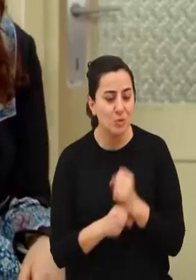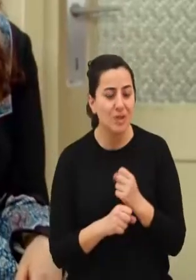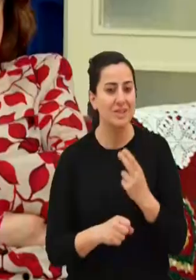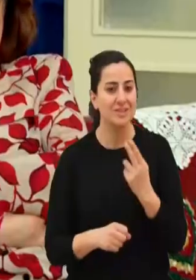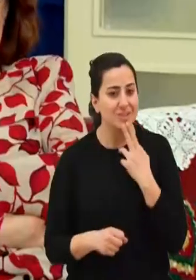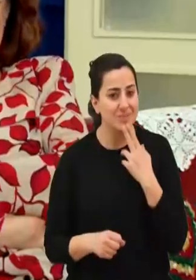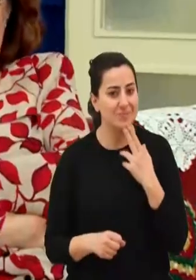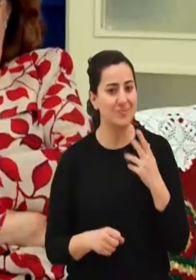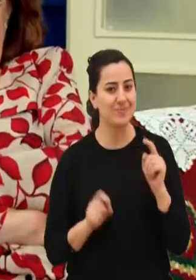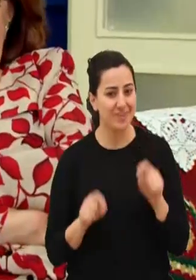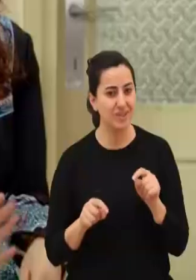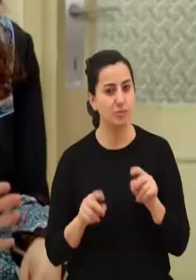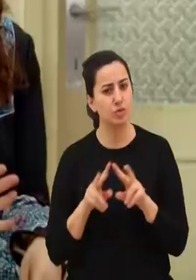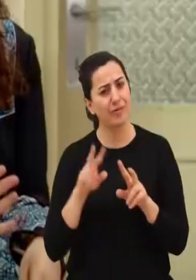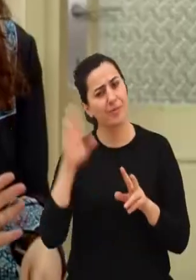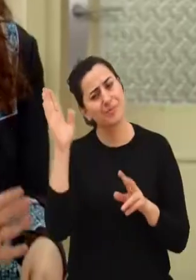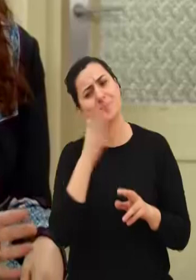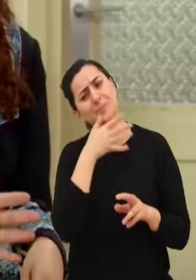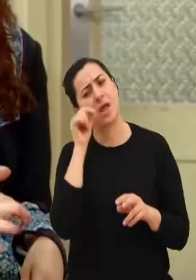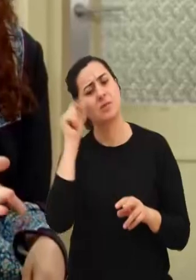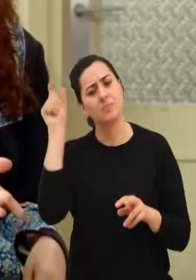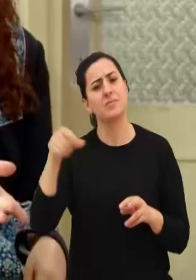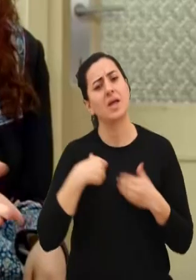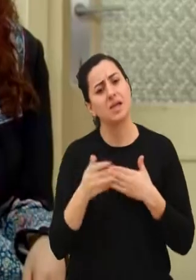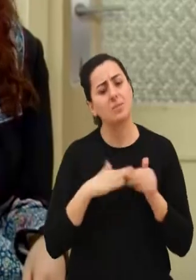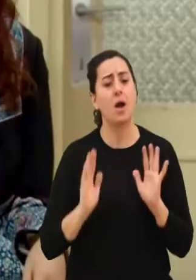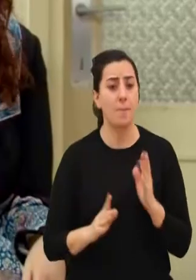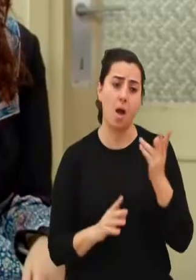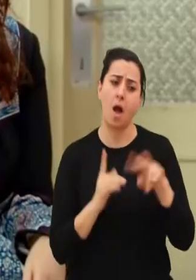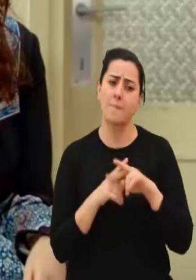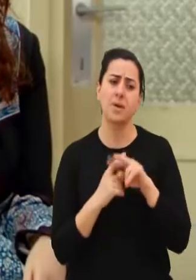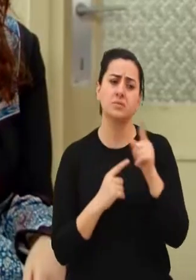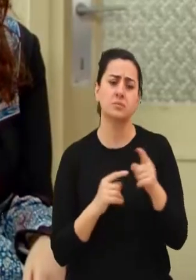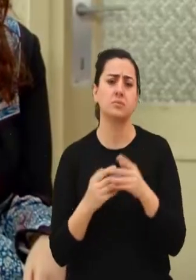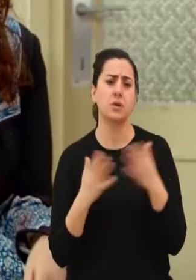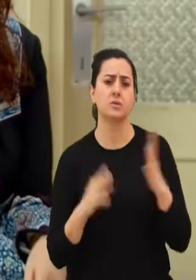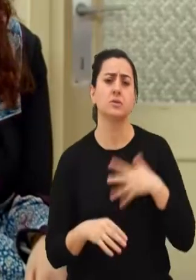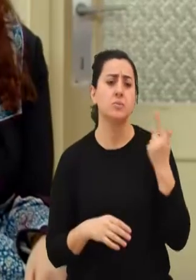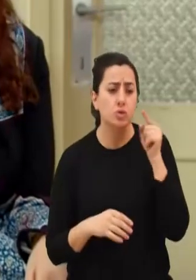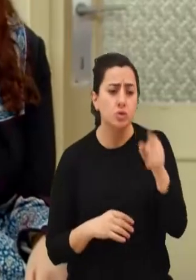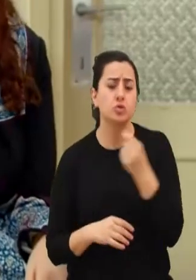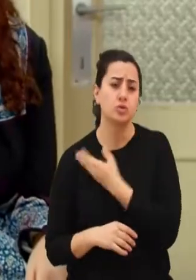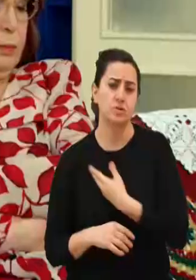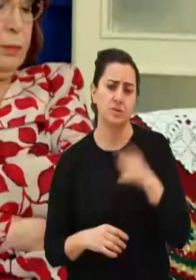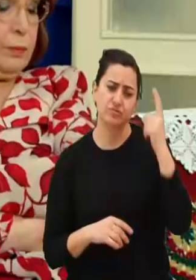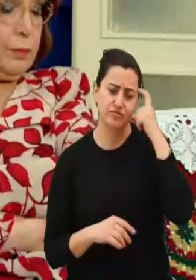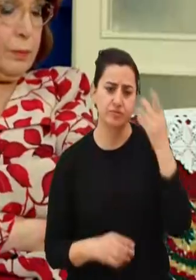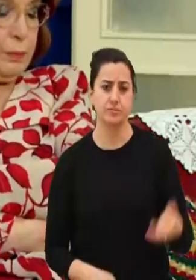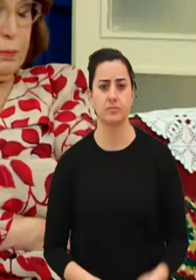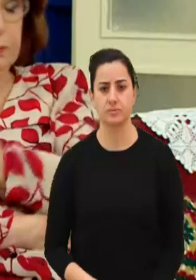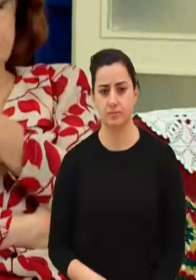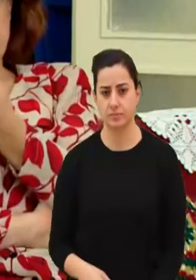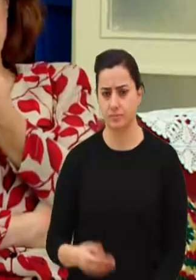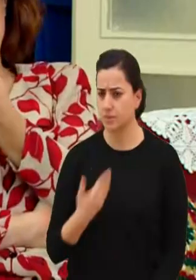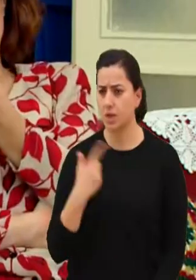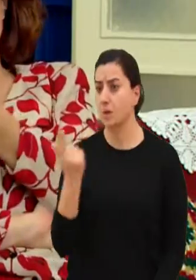Güldencim. Şimdi Muzaffer Bey bilemem tabii ama yani Ahmetciğim öyle şey yapmaz. İşte o senin hüsnü kurundu. Ya nasıl